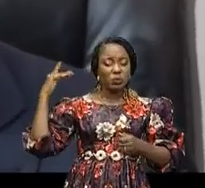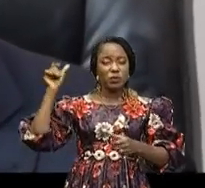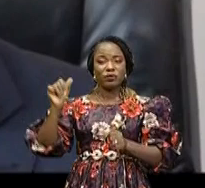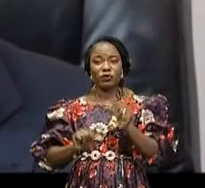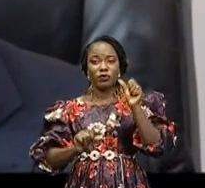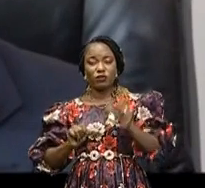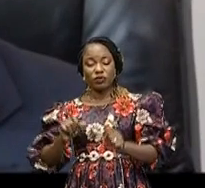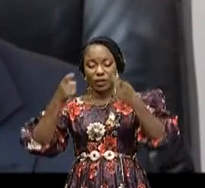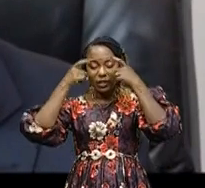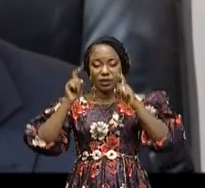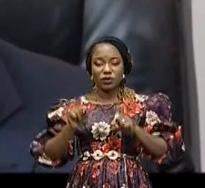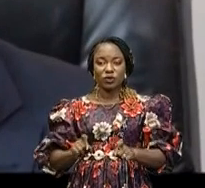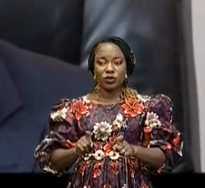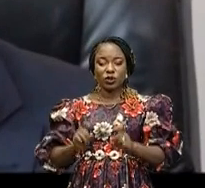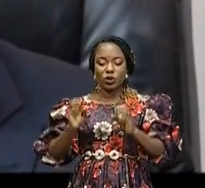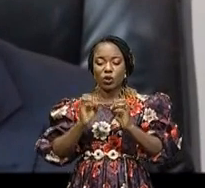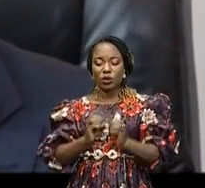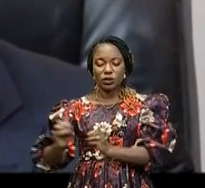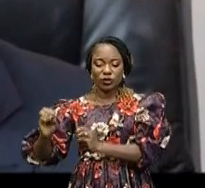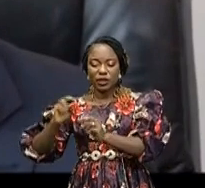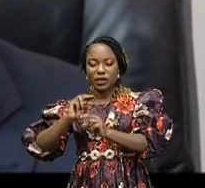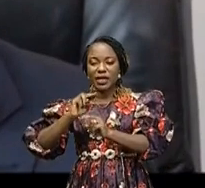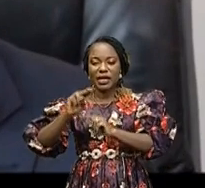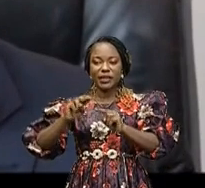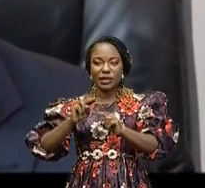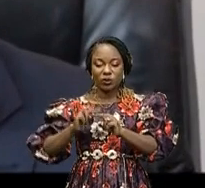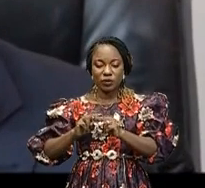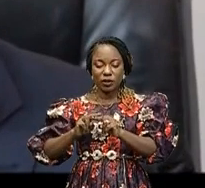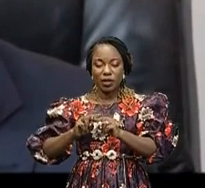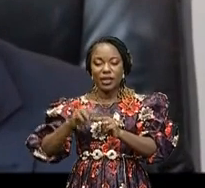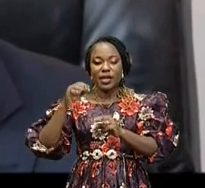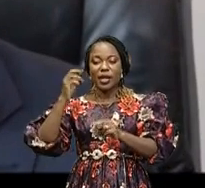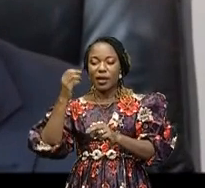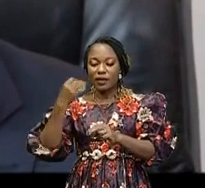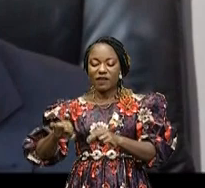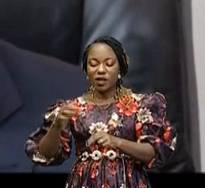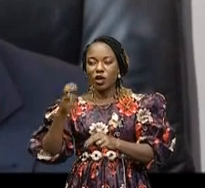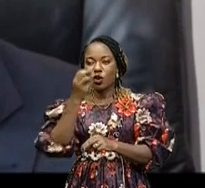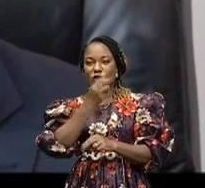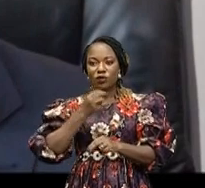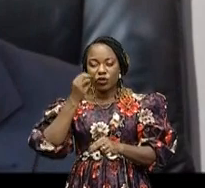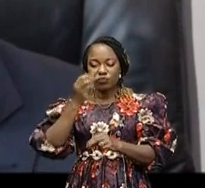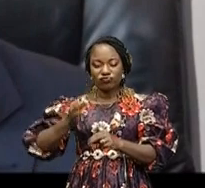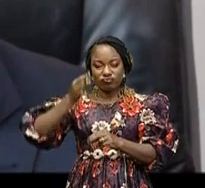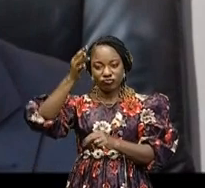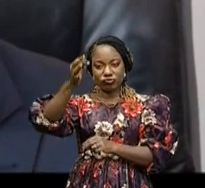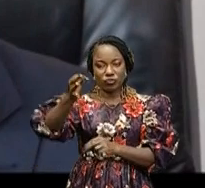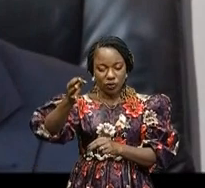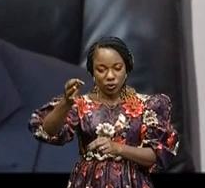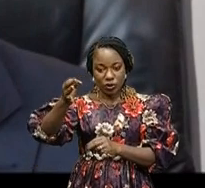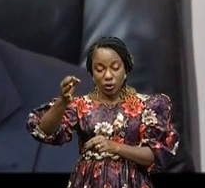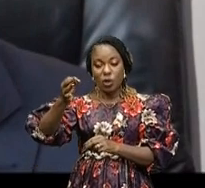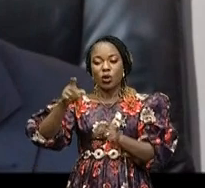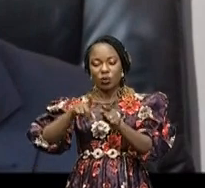de la décision de l'Organisation internationale de la francophonie reportant de quelques mois l'organisation des Jeux à